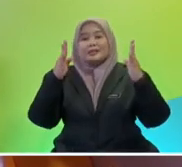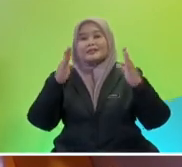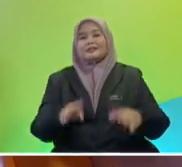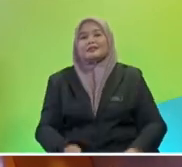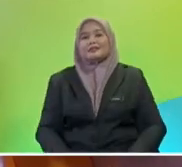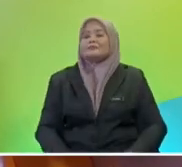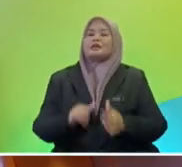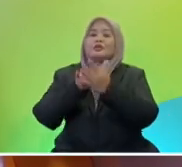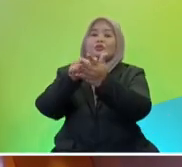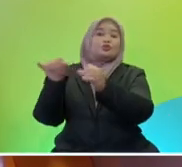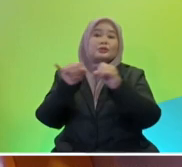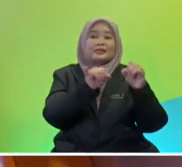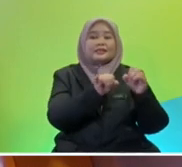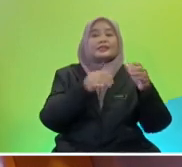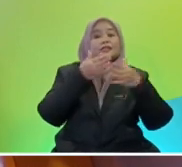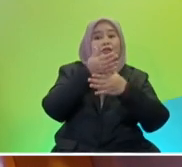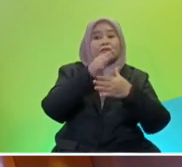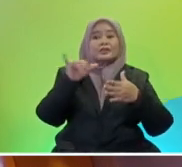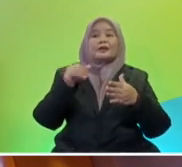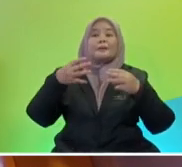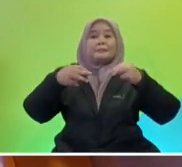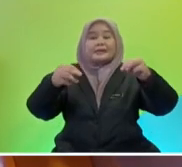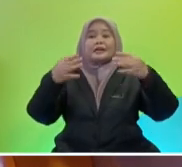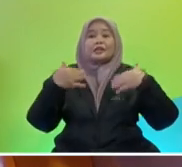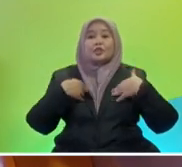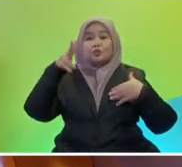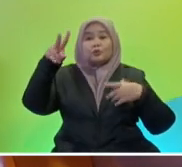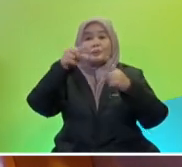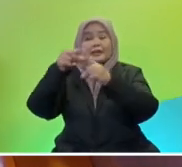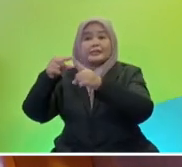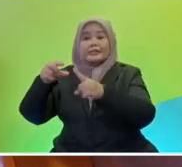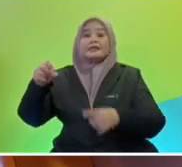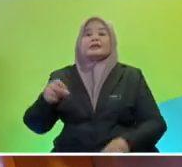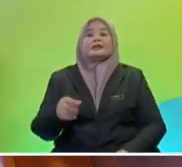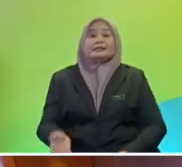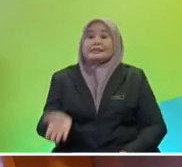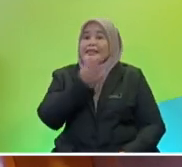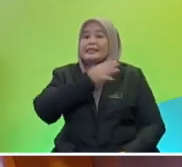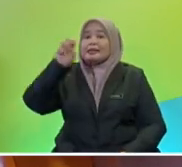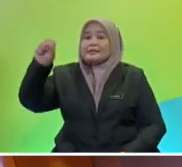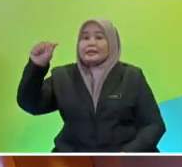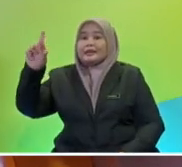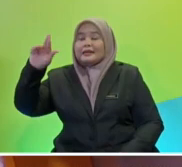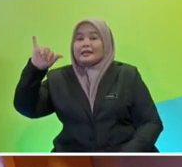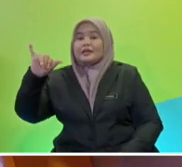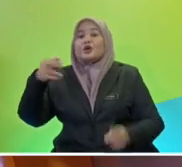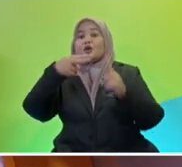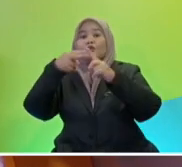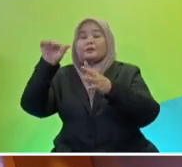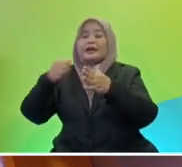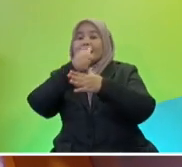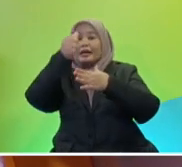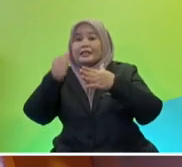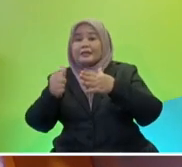Begitu juga dengan perkataan seterusnya masih dua perkataan yaitu Sari gimana huruf yang terakhir